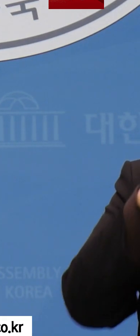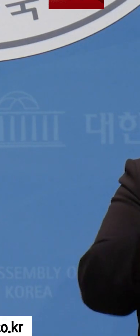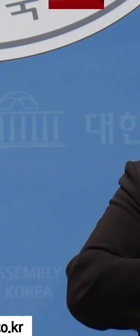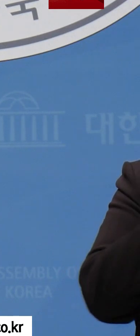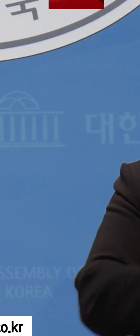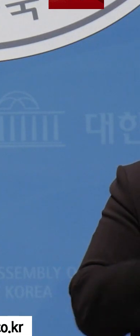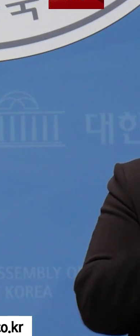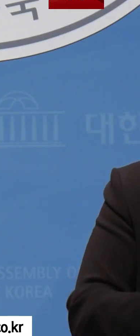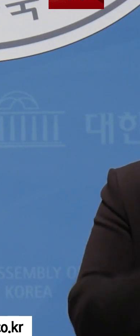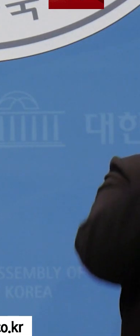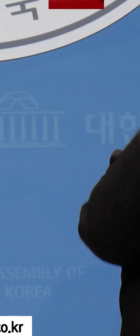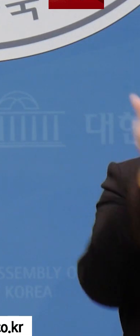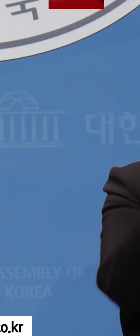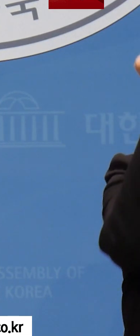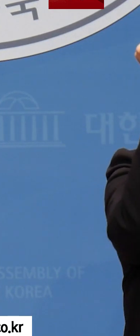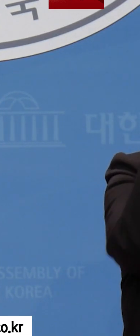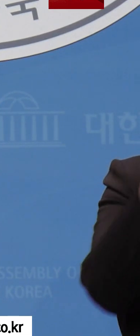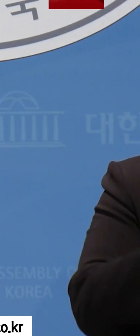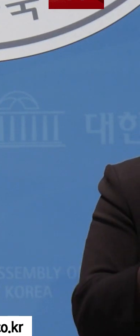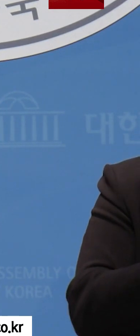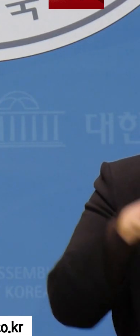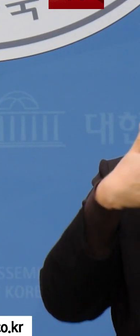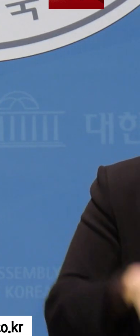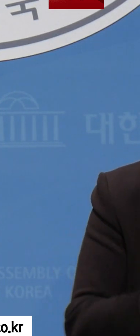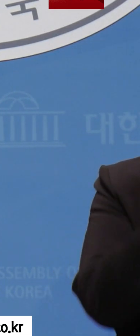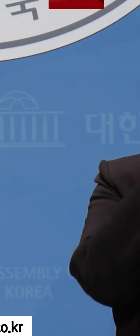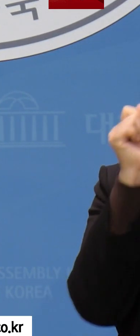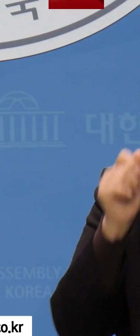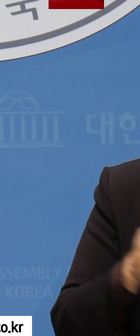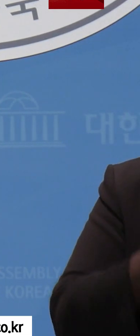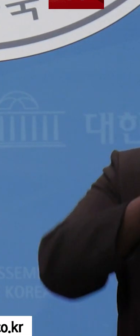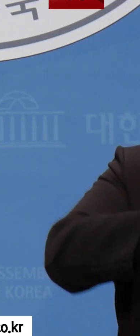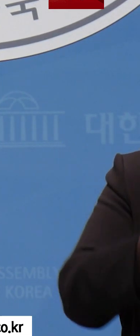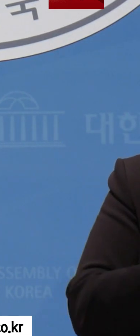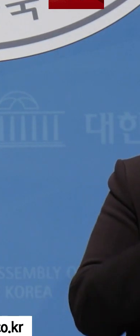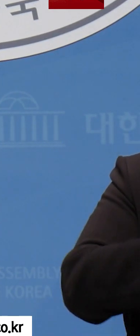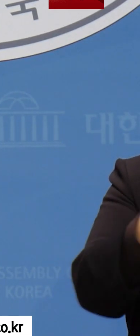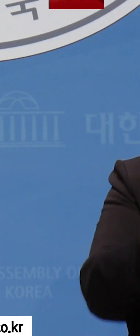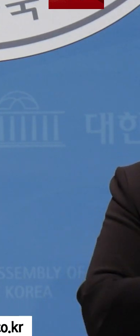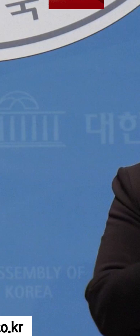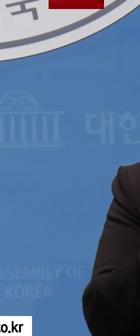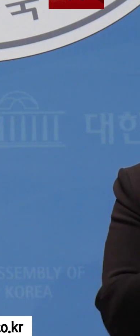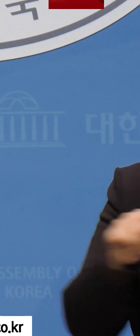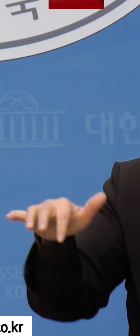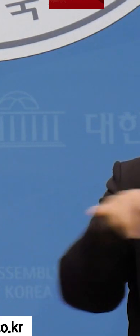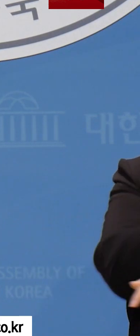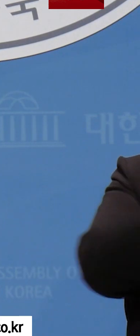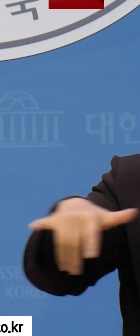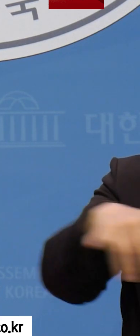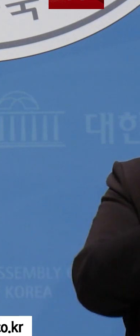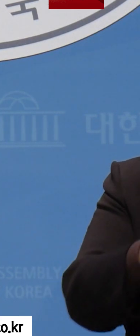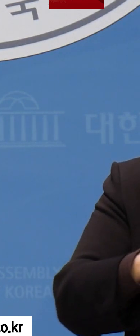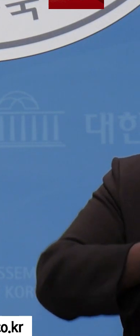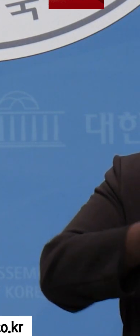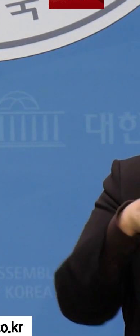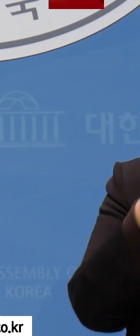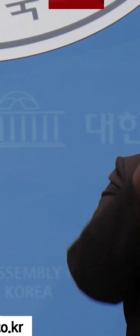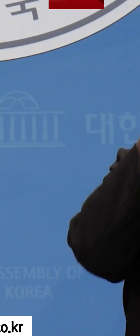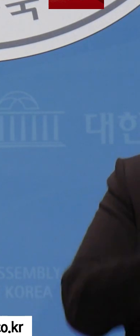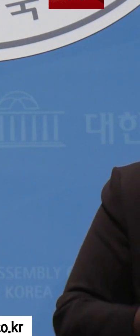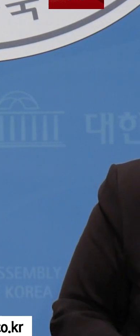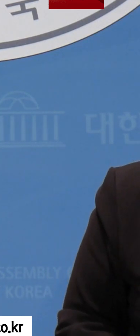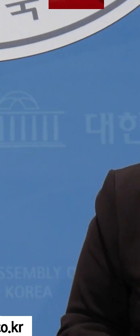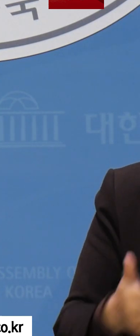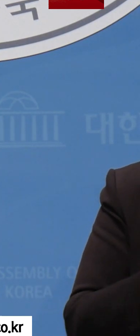등의 사회 기반 시설이 빈약하여 적절한 물류와 인구 이동이 열악한 실정입니다. 이로 인해